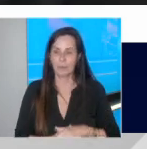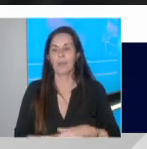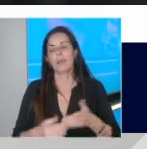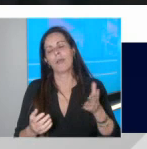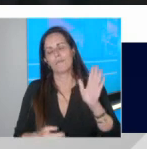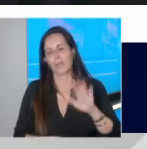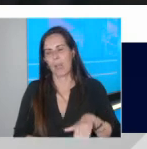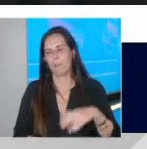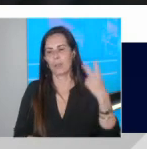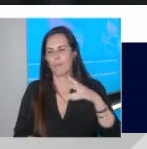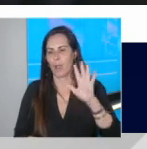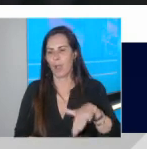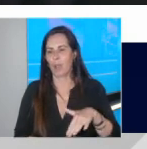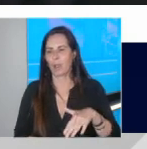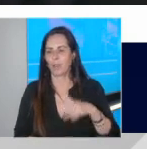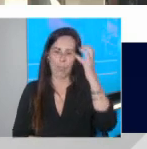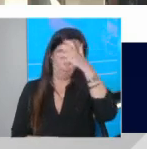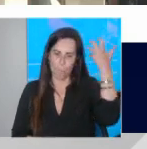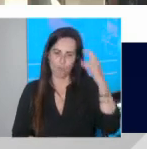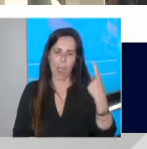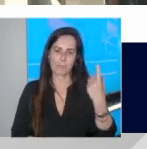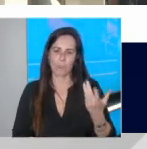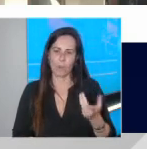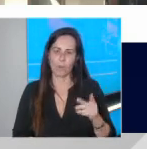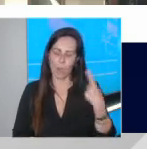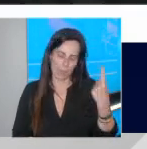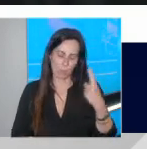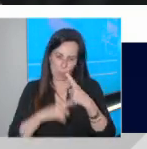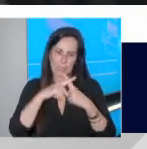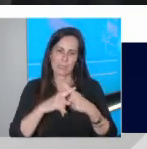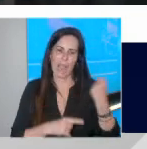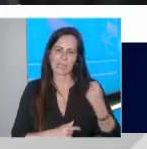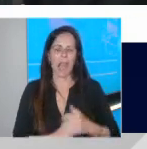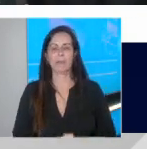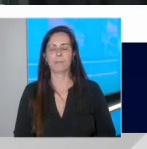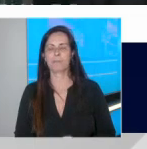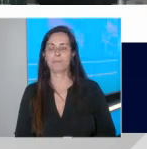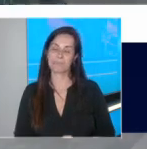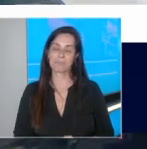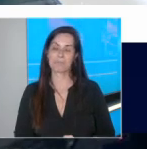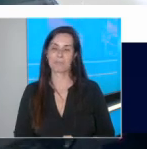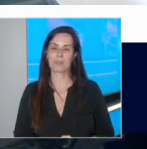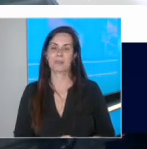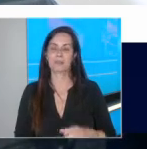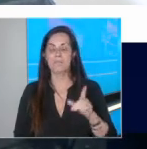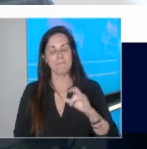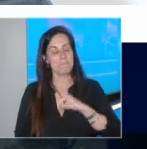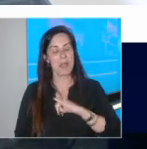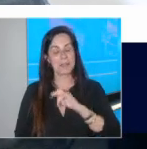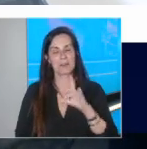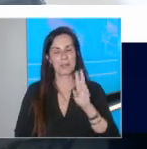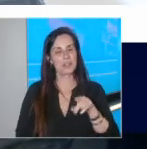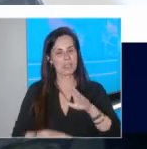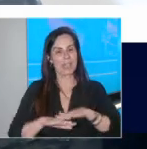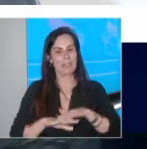וודאי לגבי רפובליקנים כמו את ג'ורג' דאבליו בוש, הוא גם היה אבנגליסט נוצרי. זה מעניין שאתה עכשיו מזכיר רפובליקנים ודמוקרטים, כי באמת יש